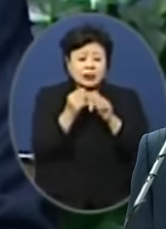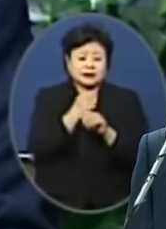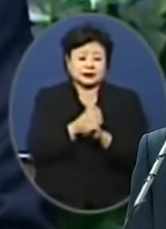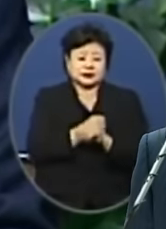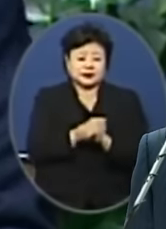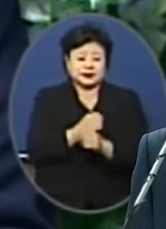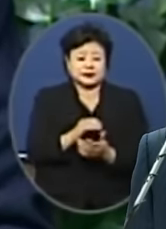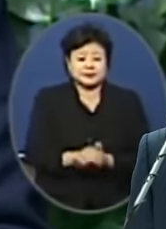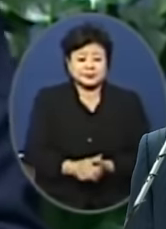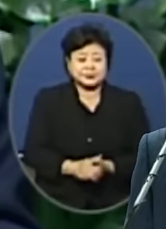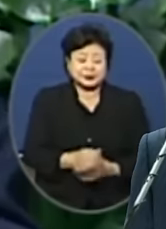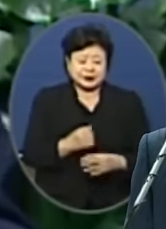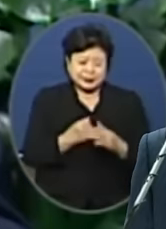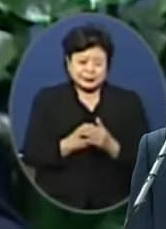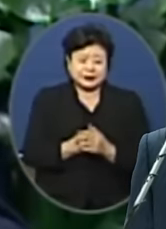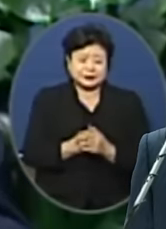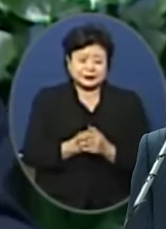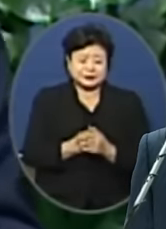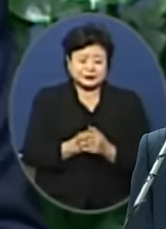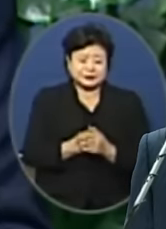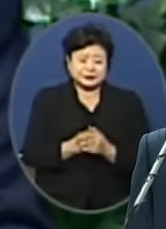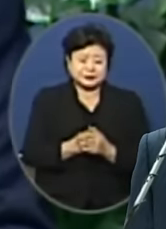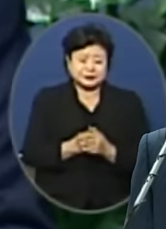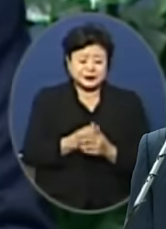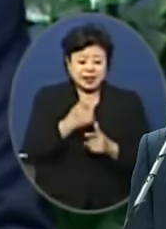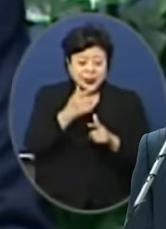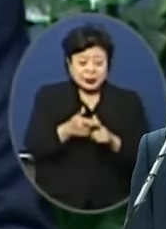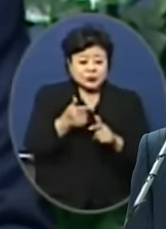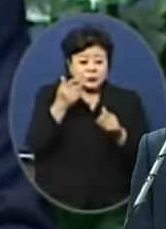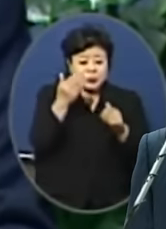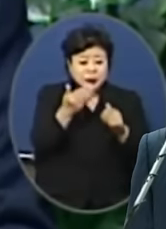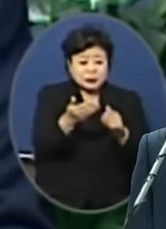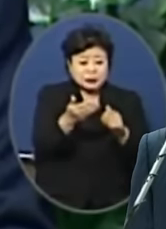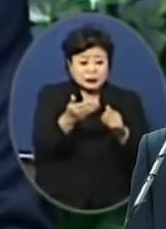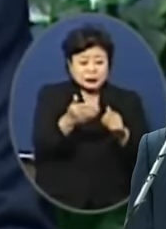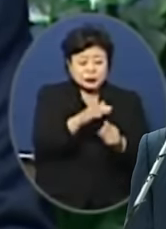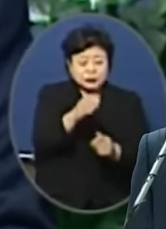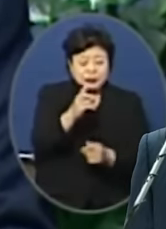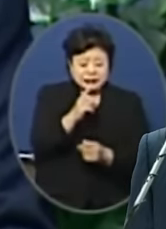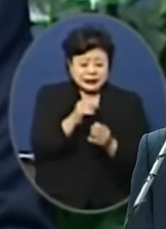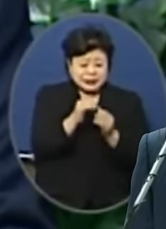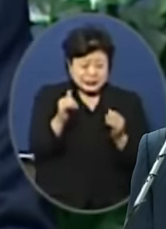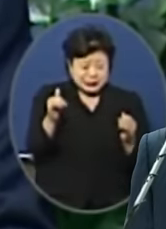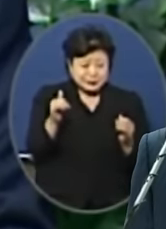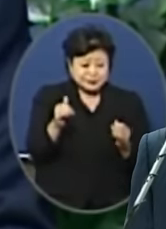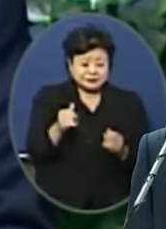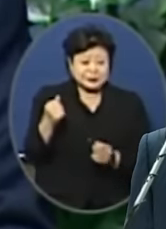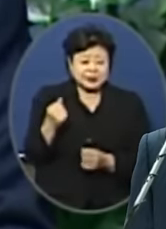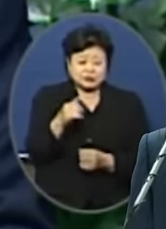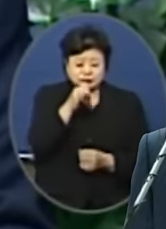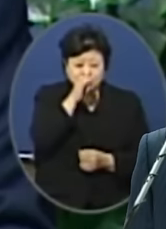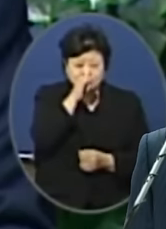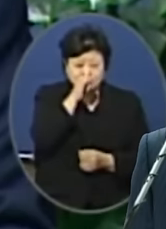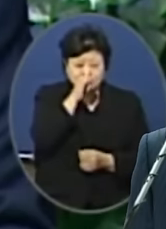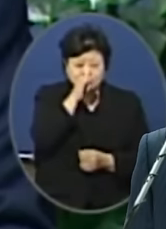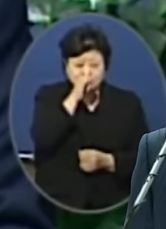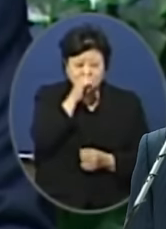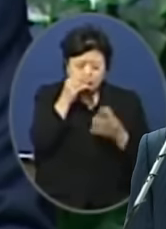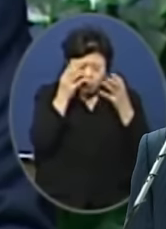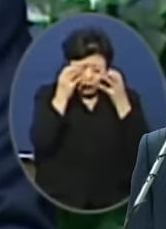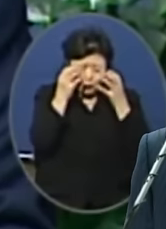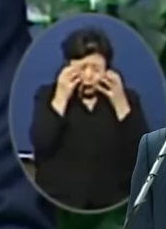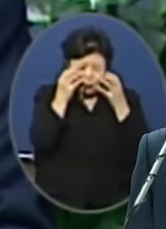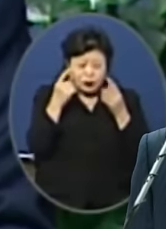하셨습니다. 그러므로 이 예수님께서 우리 한 사람 한 사람이 받아야 될